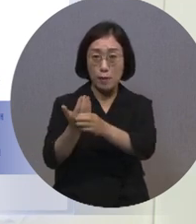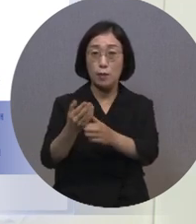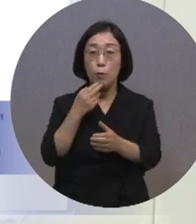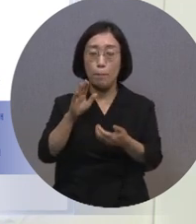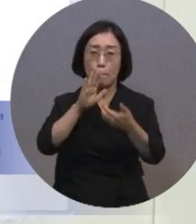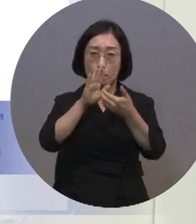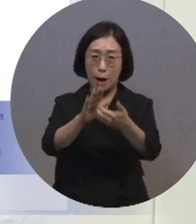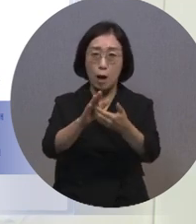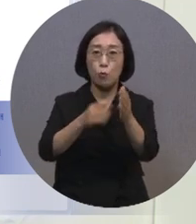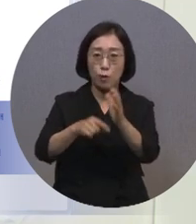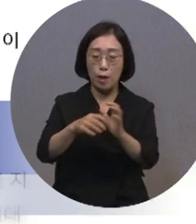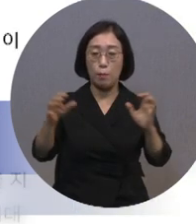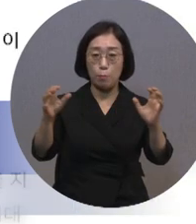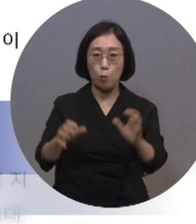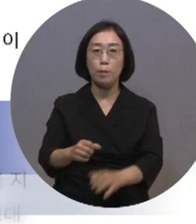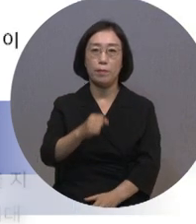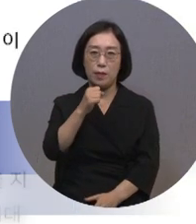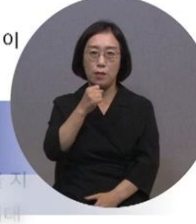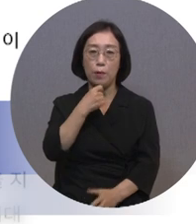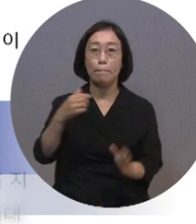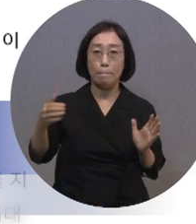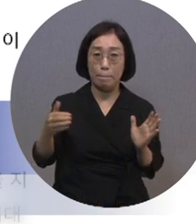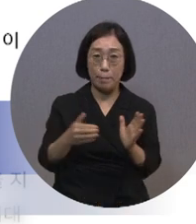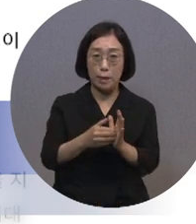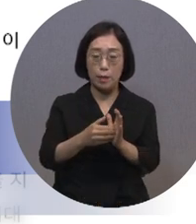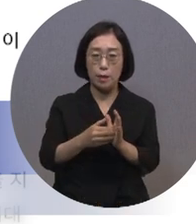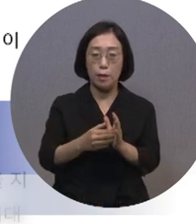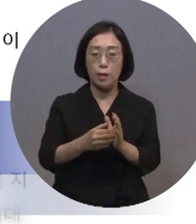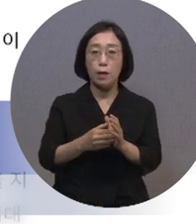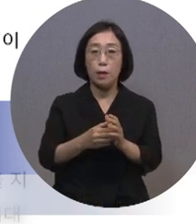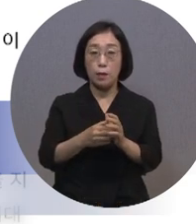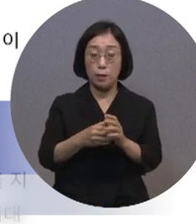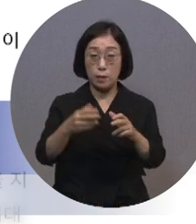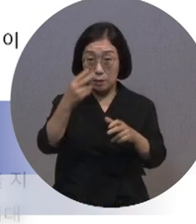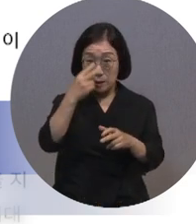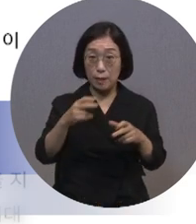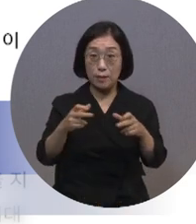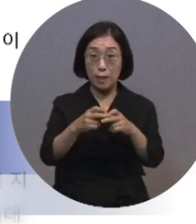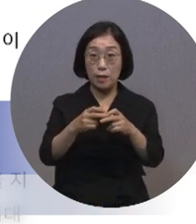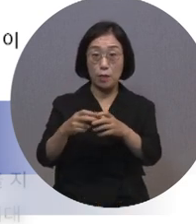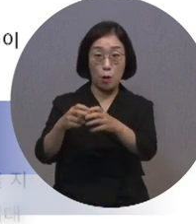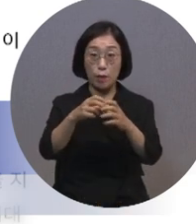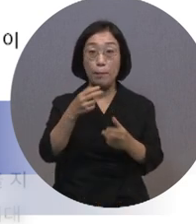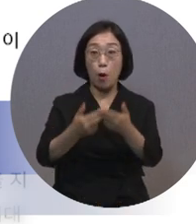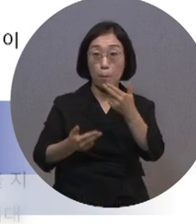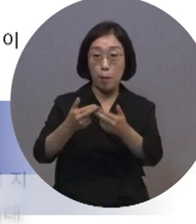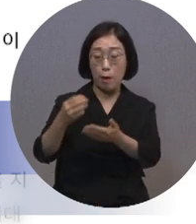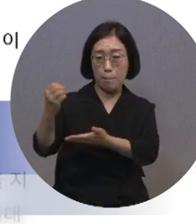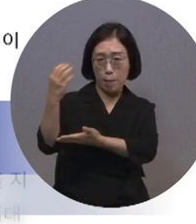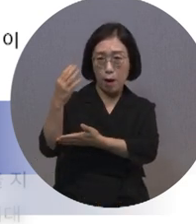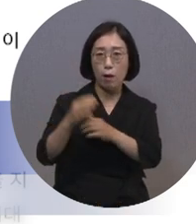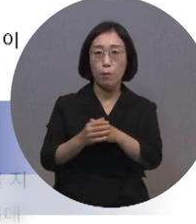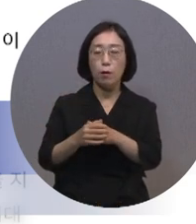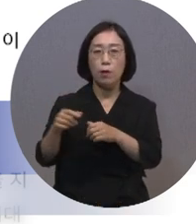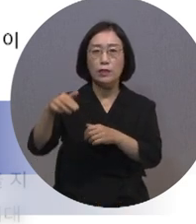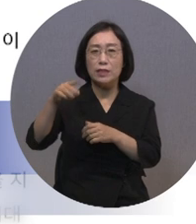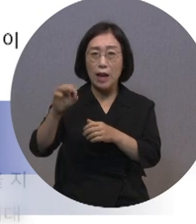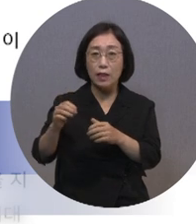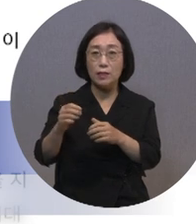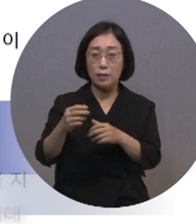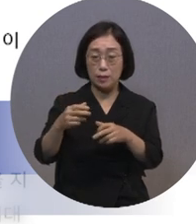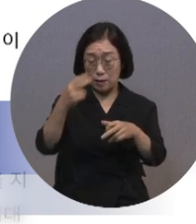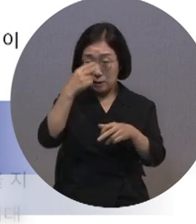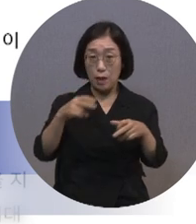회견이 열렸습니다 아 한국 시각장애 연합회에 따르면 지난 4일 시각장애인 안마사 장신은 자신이